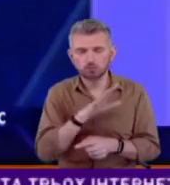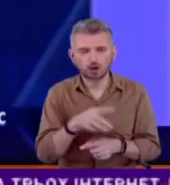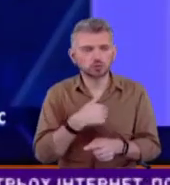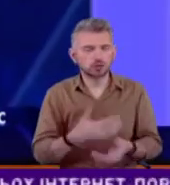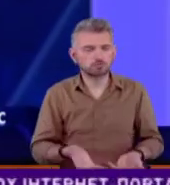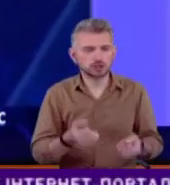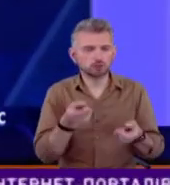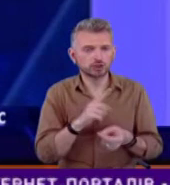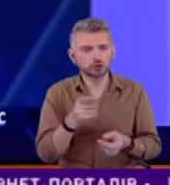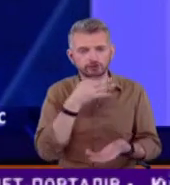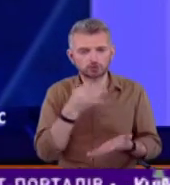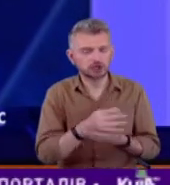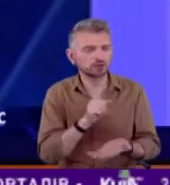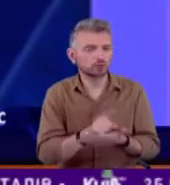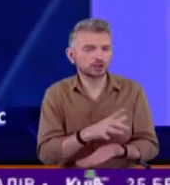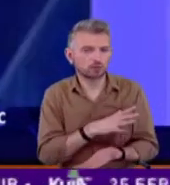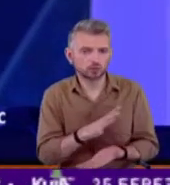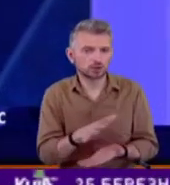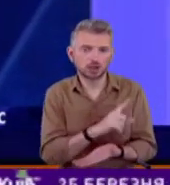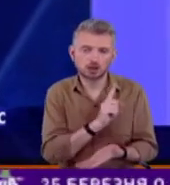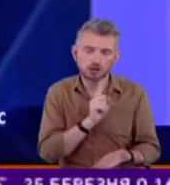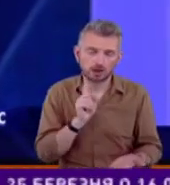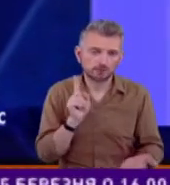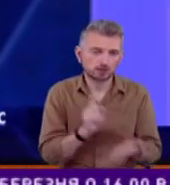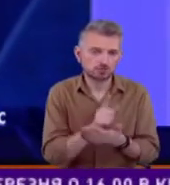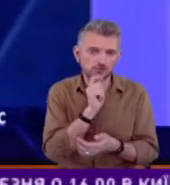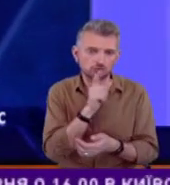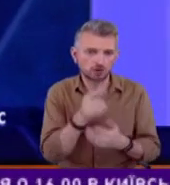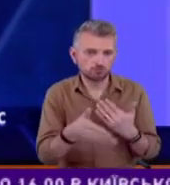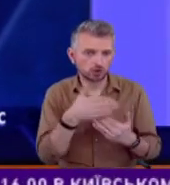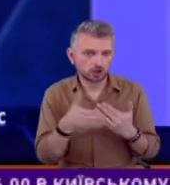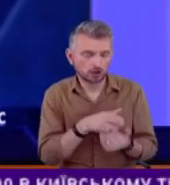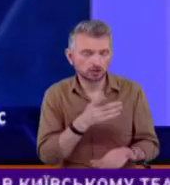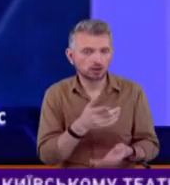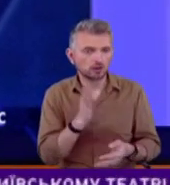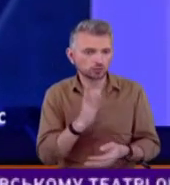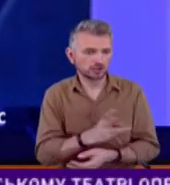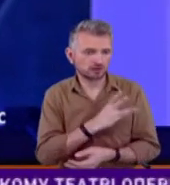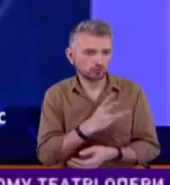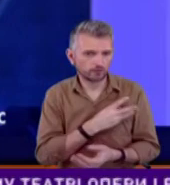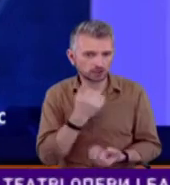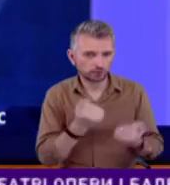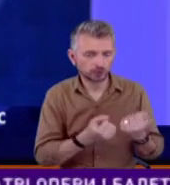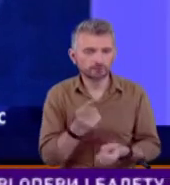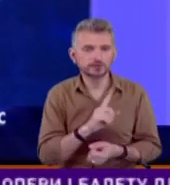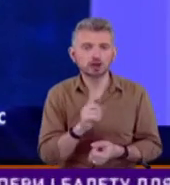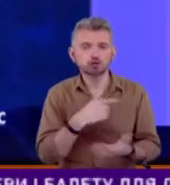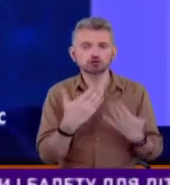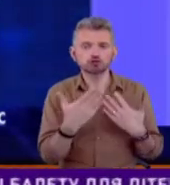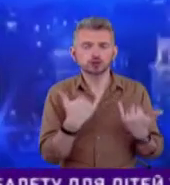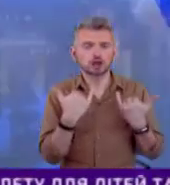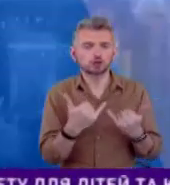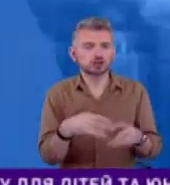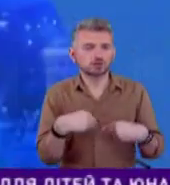підтримую те, що відповідальність повинна бути. І невідворотність покарання – це те, що буде стимулювати водіїв. А те, що стосується